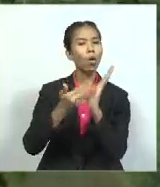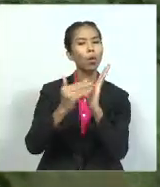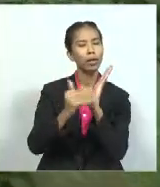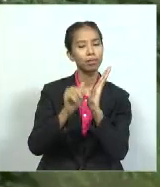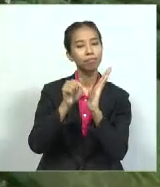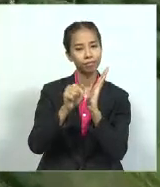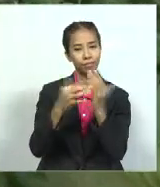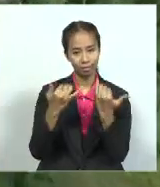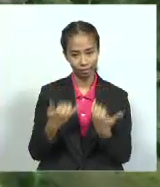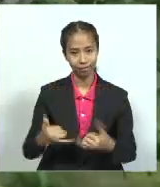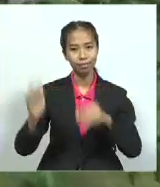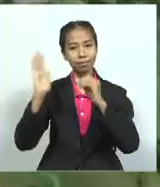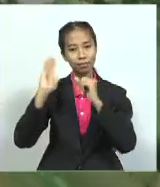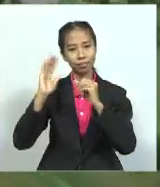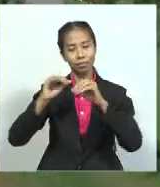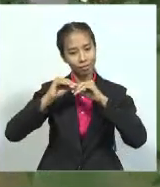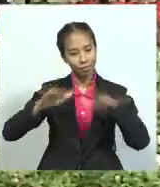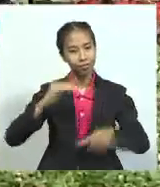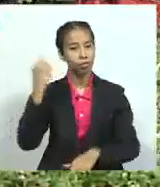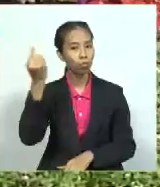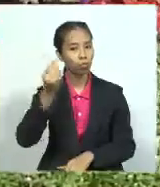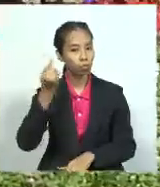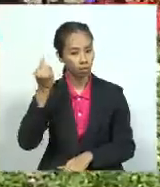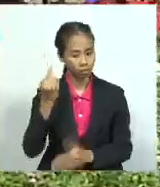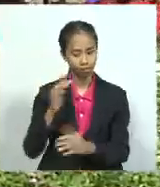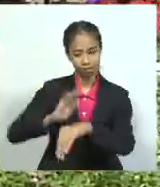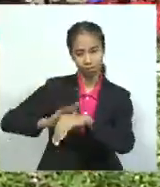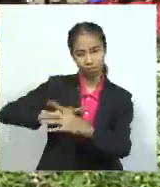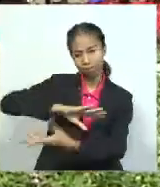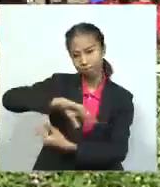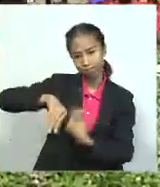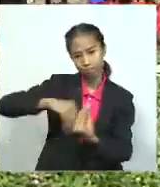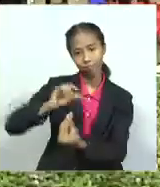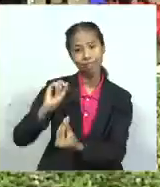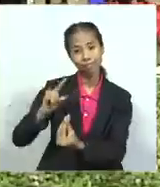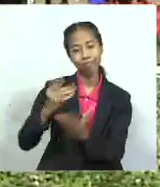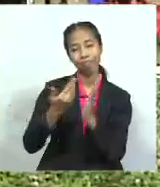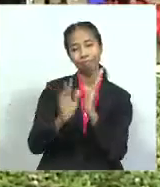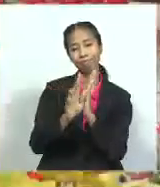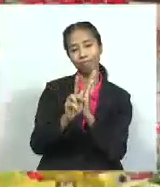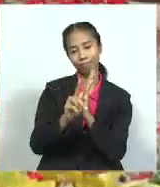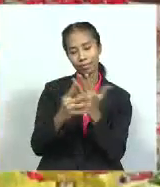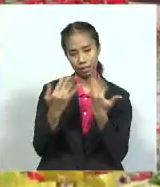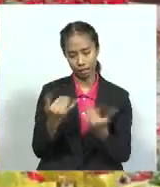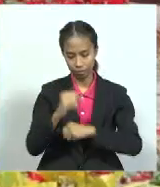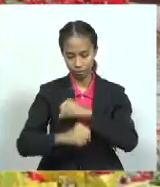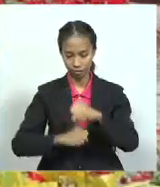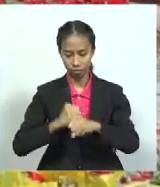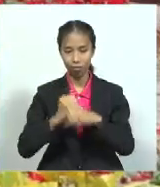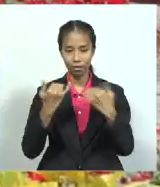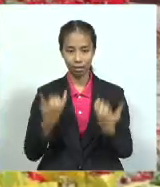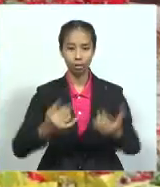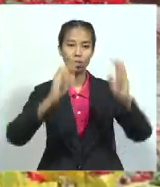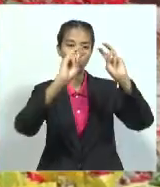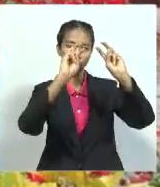จัดขึ้นมาเพื่อประชาสัมพันธ์และส่งเสริมการท่องเที่ยวกระตุ้นเศรษฐกิจภายในจังหวัดขอนแก่นปีนี้ค่ะเขามีแนวคิดการจัดง